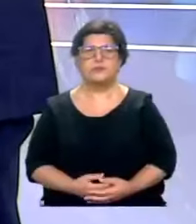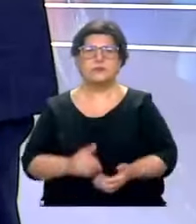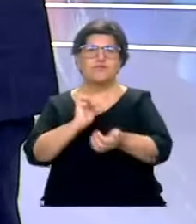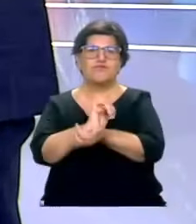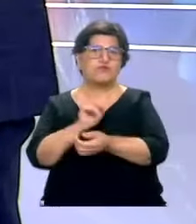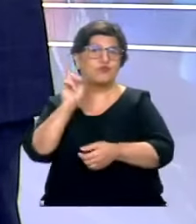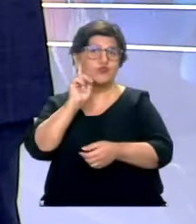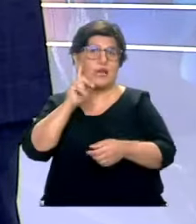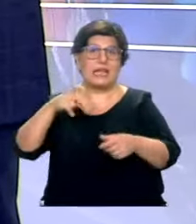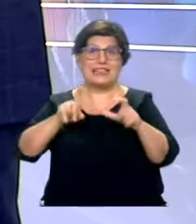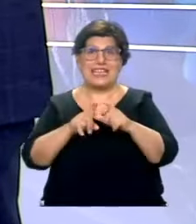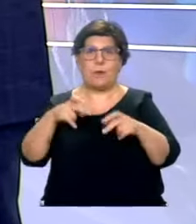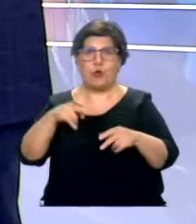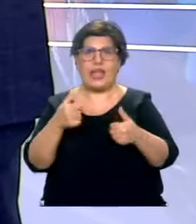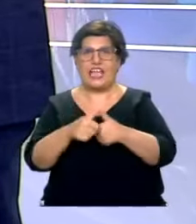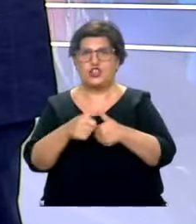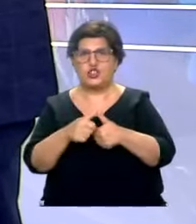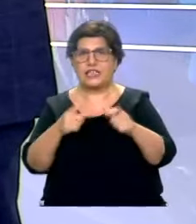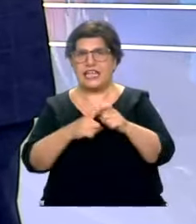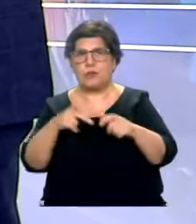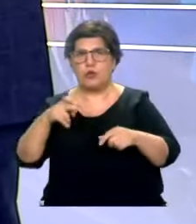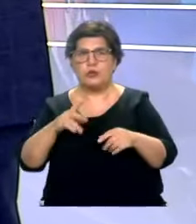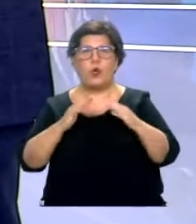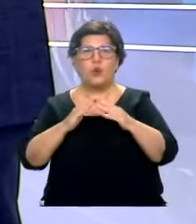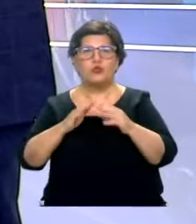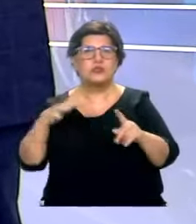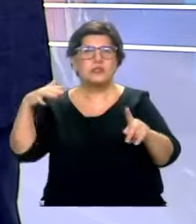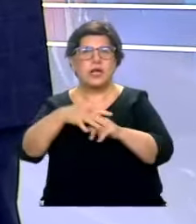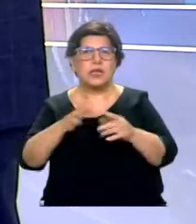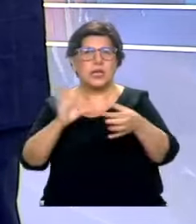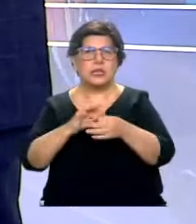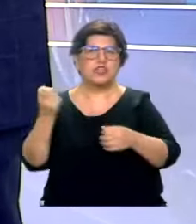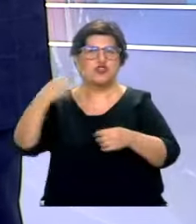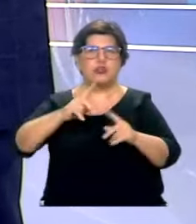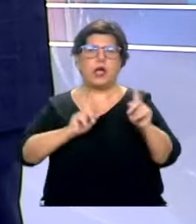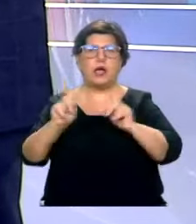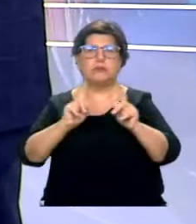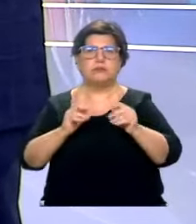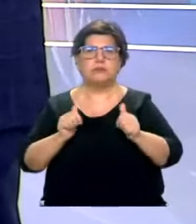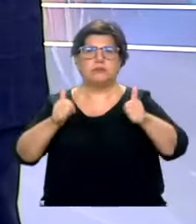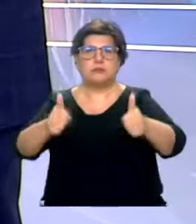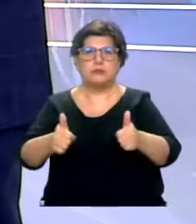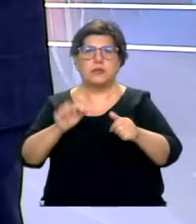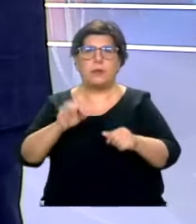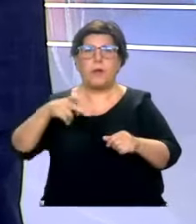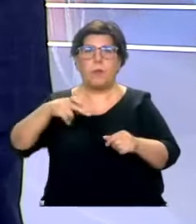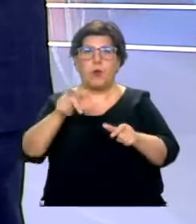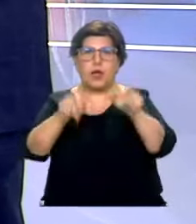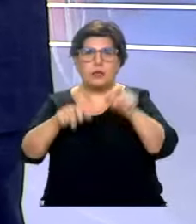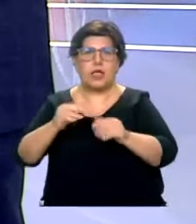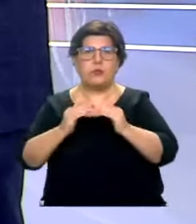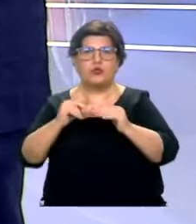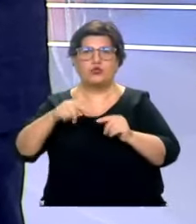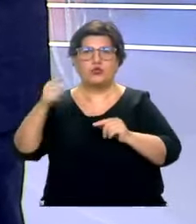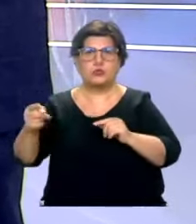Tutuklu fenomen Dilan Polat ile eşi Engin Polat komşu saldırısıyla ilgili ikinci kez hakim karşısına çıktı. Hem Polatlar hem de